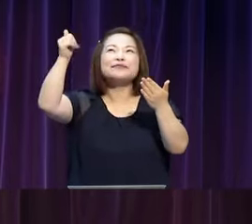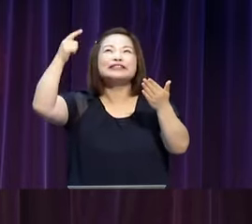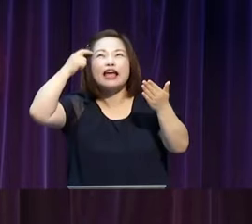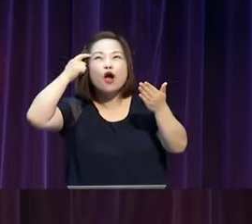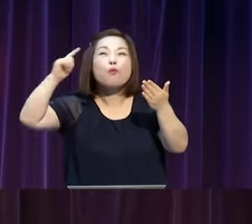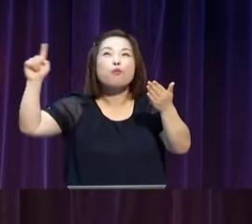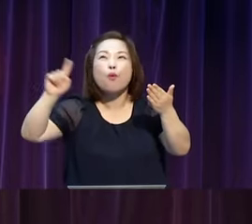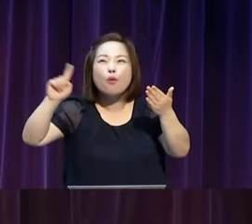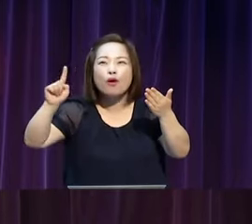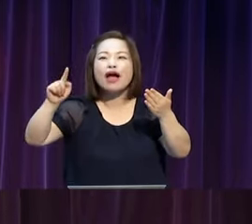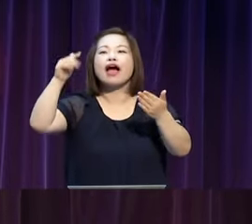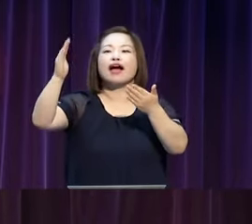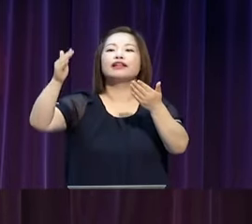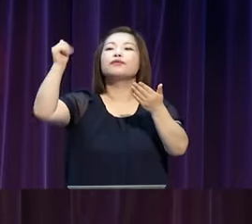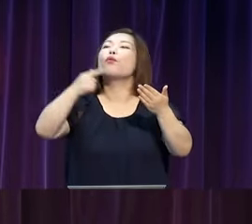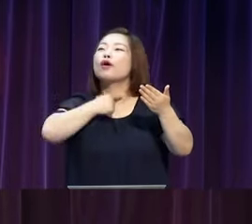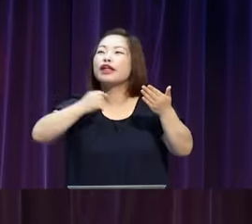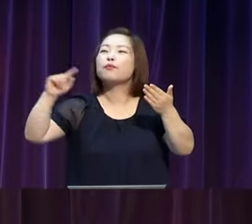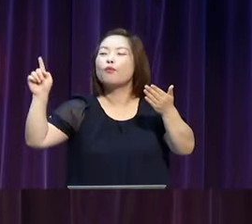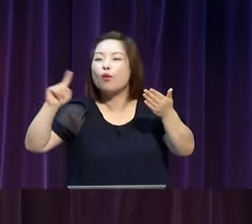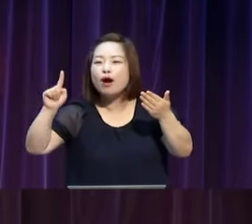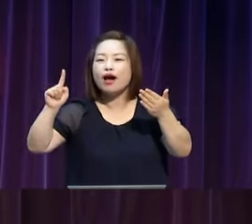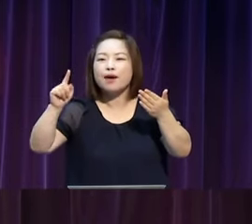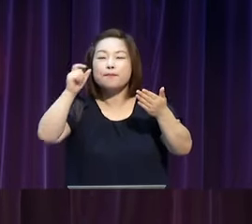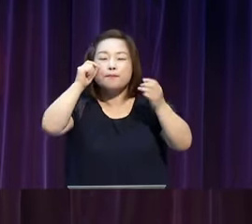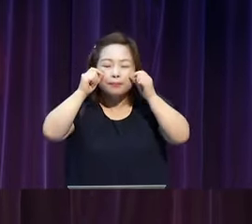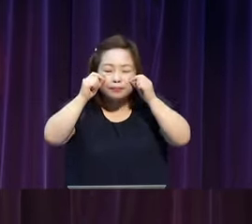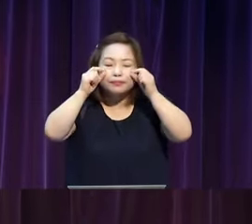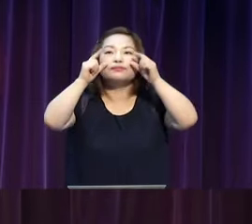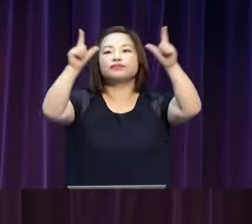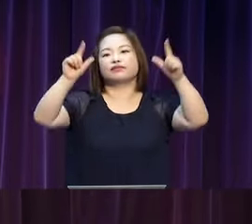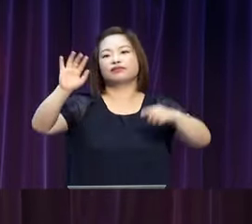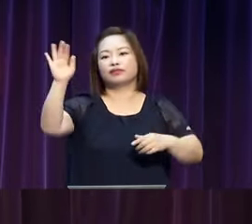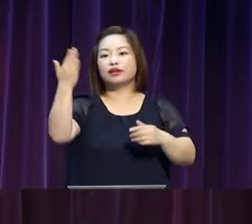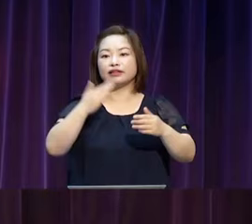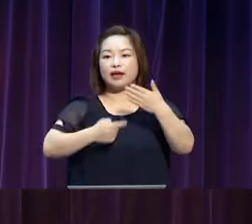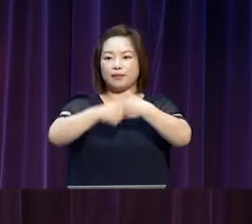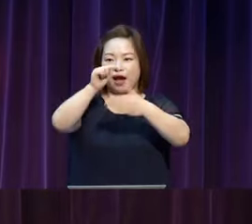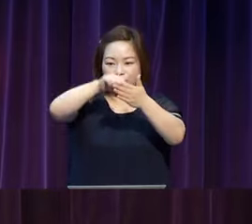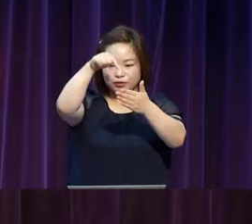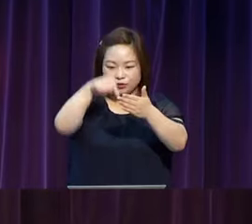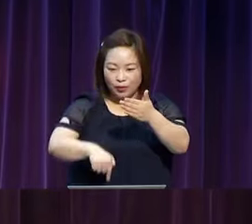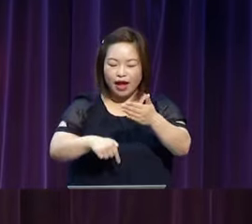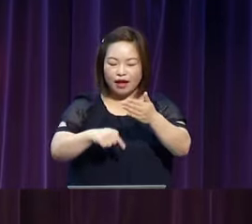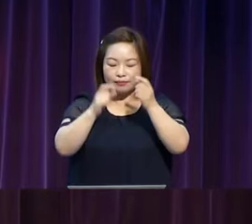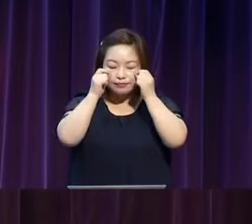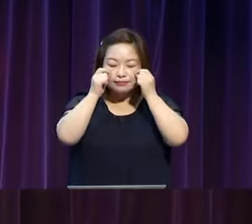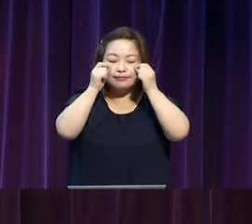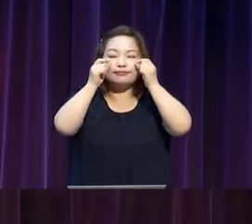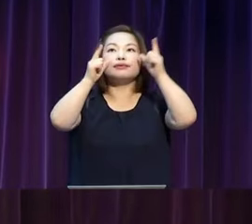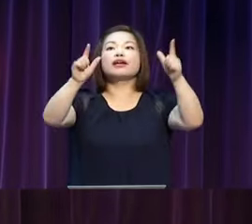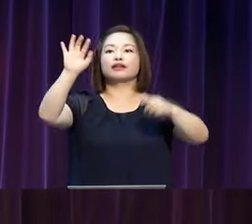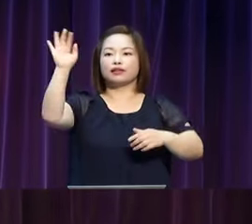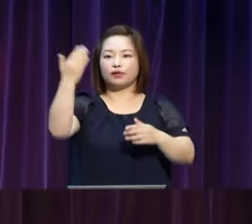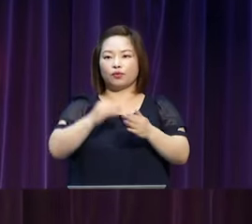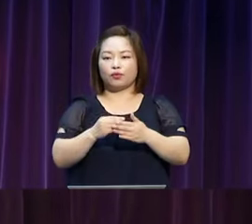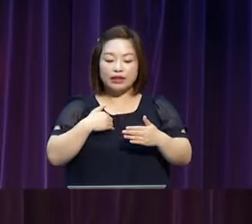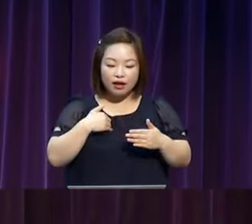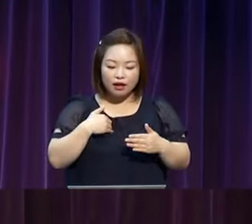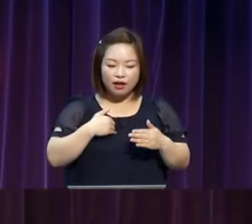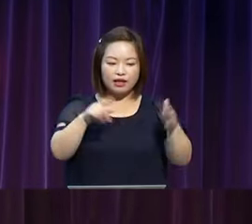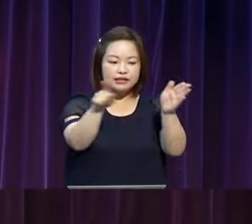되고 그 하나님의 마음과 생각이 우리 마음속에 새겨지면 내 몸,